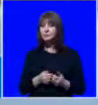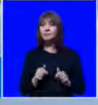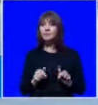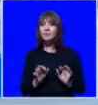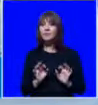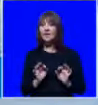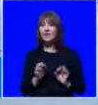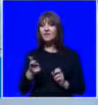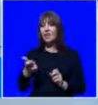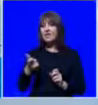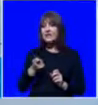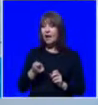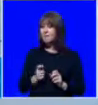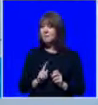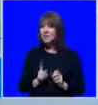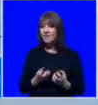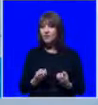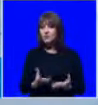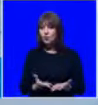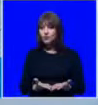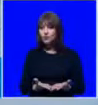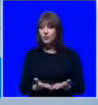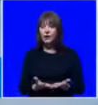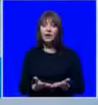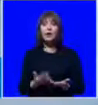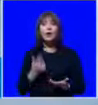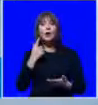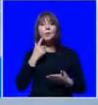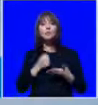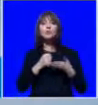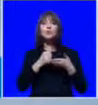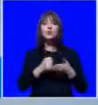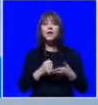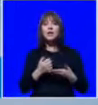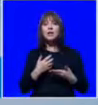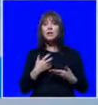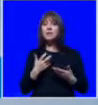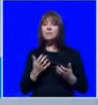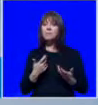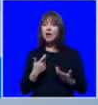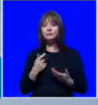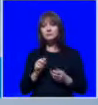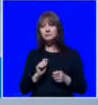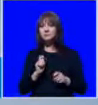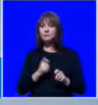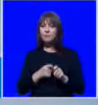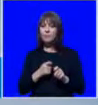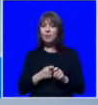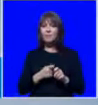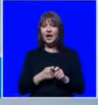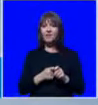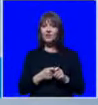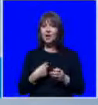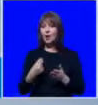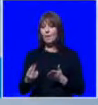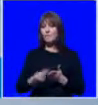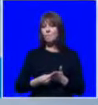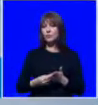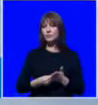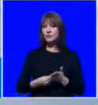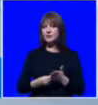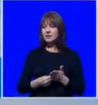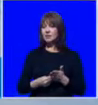такива заеми. От друга страна, ние по бюджета също имаме сериозни бележки. Мисля, че подписах становище 20